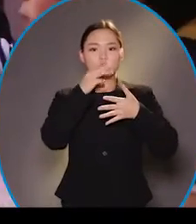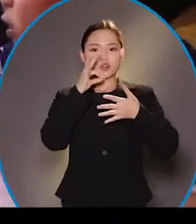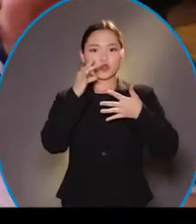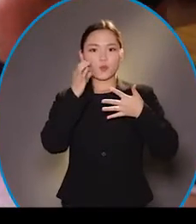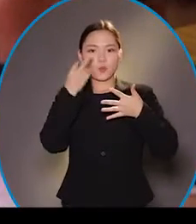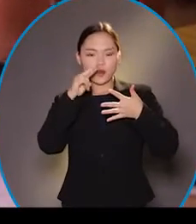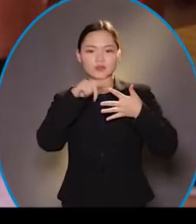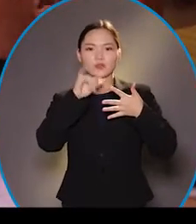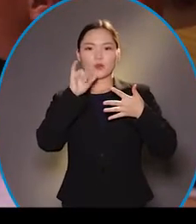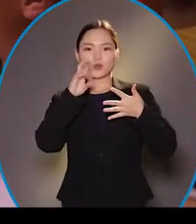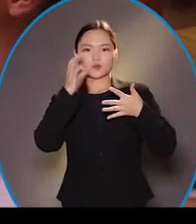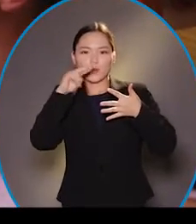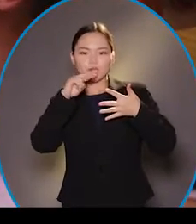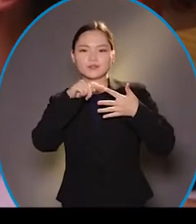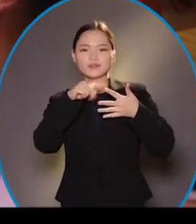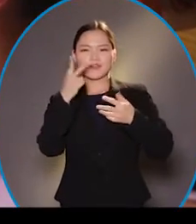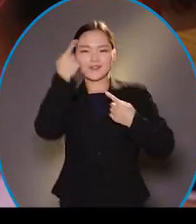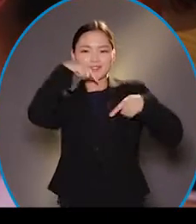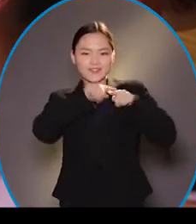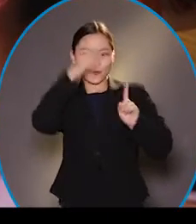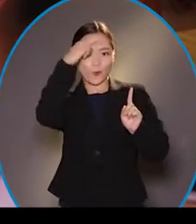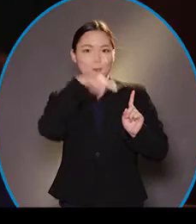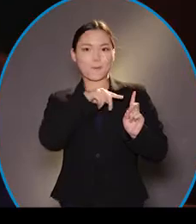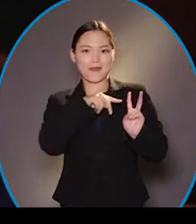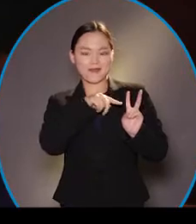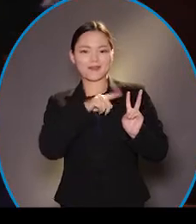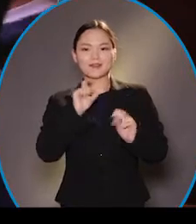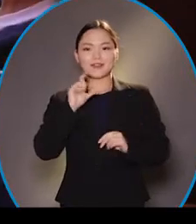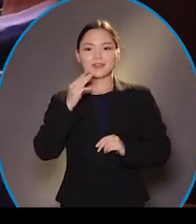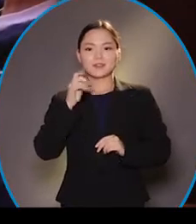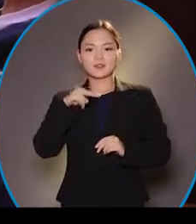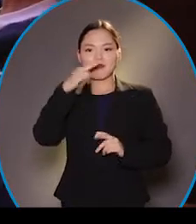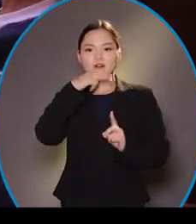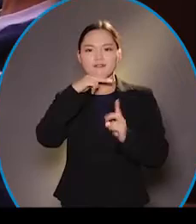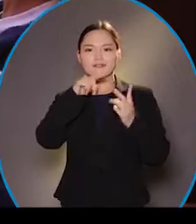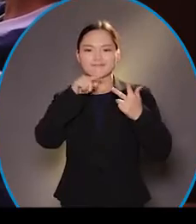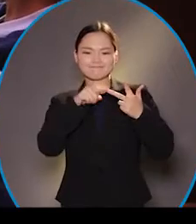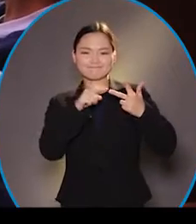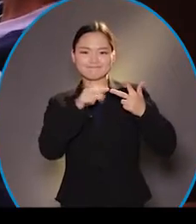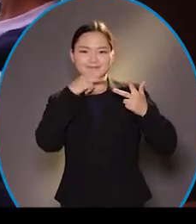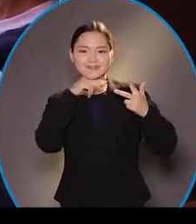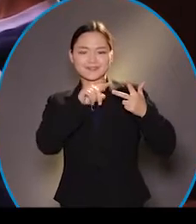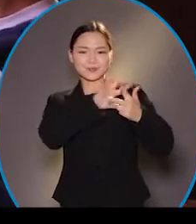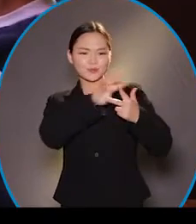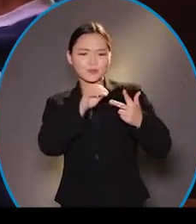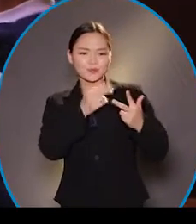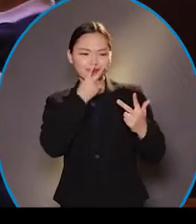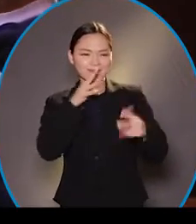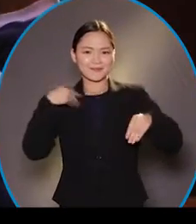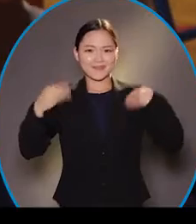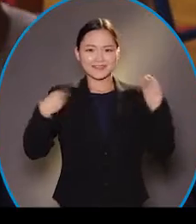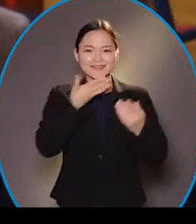ихэр хүүтэй. Игшиглэн бол айлын баг охин. Айл гэрийн аз жаргал, баяр баясгал нь үр хүүхэд